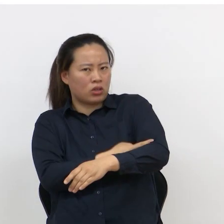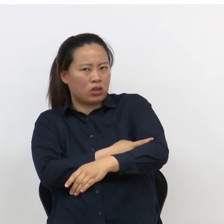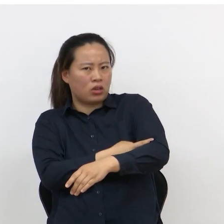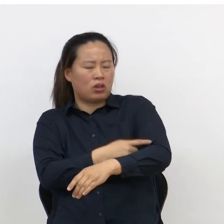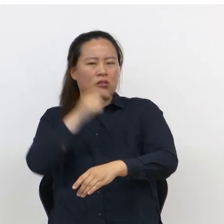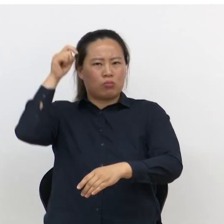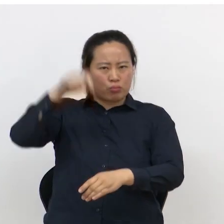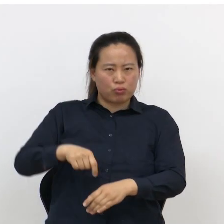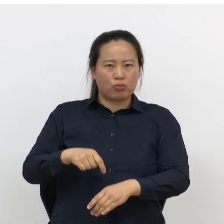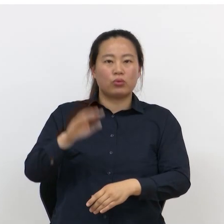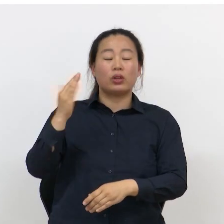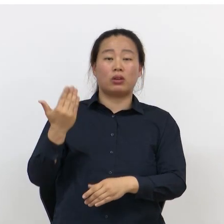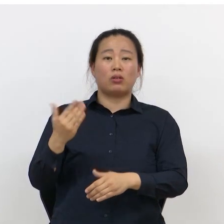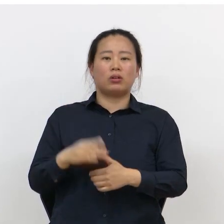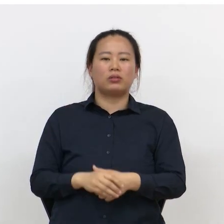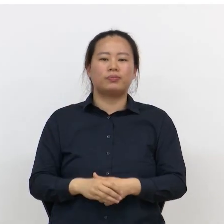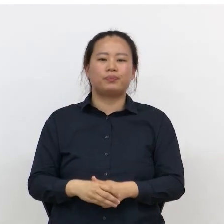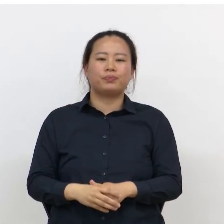끝내야 되겠습니다. 예.